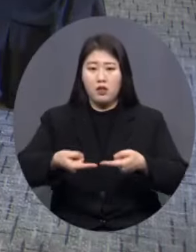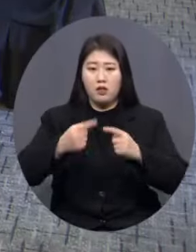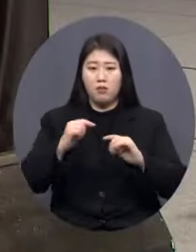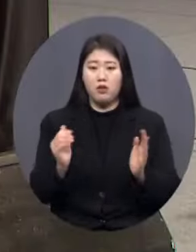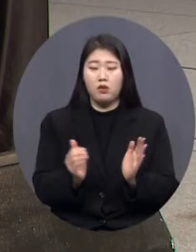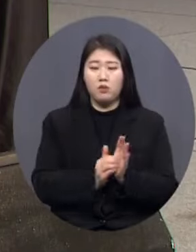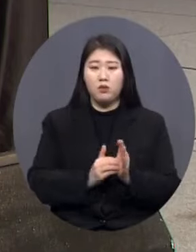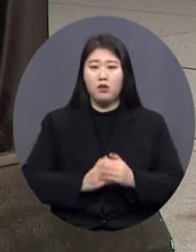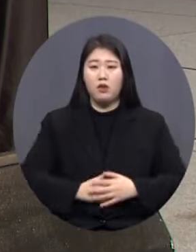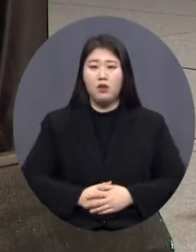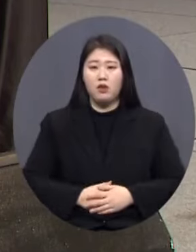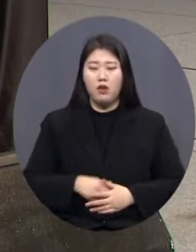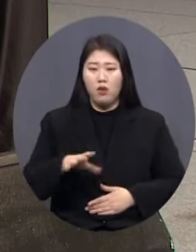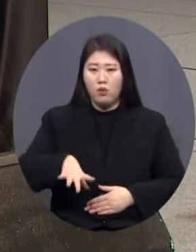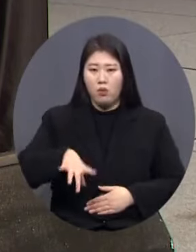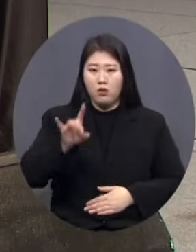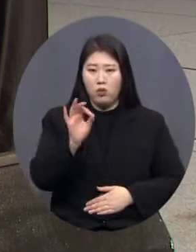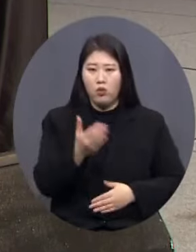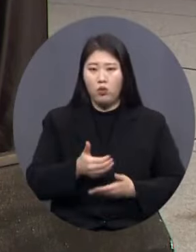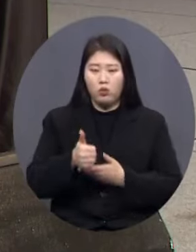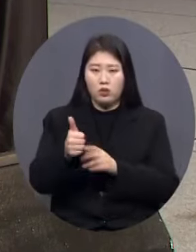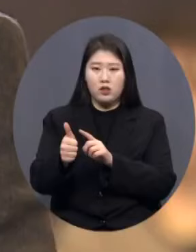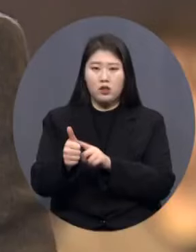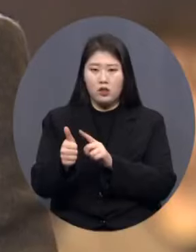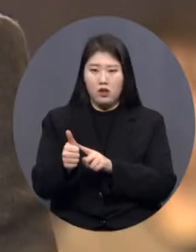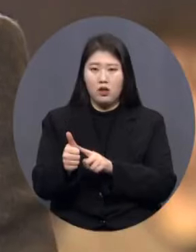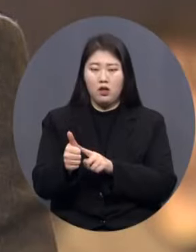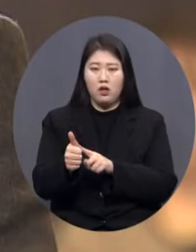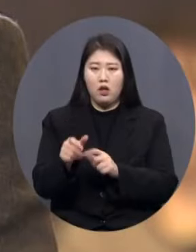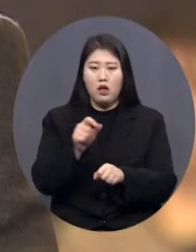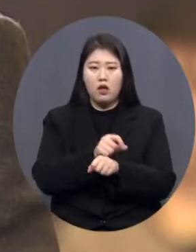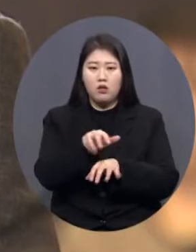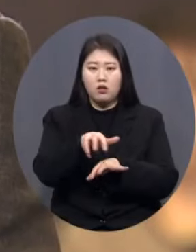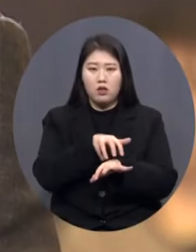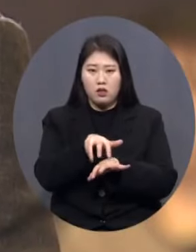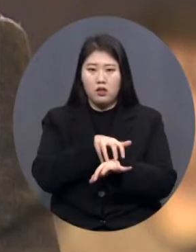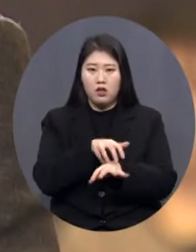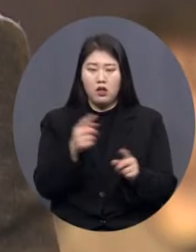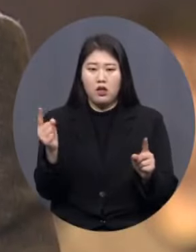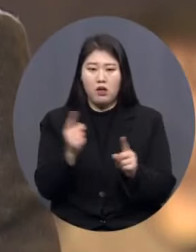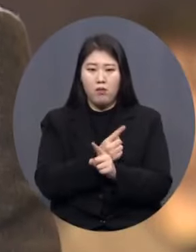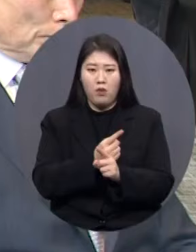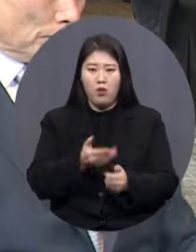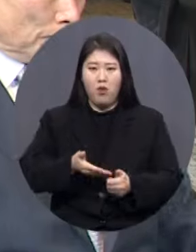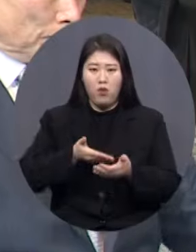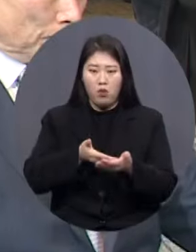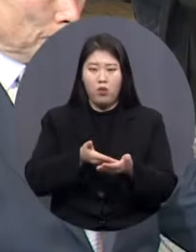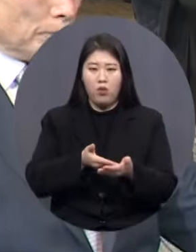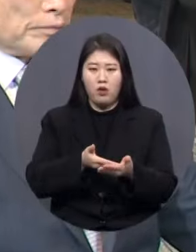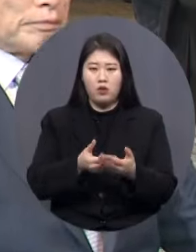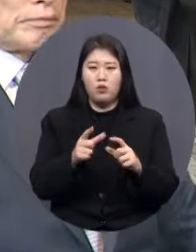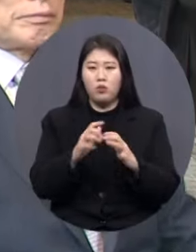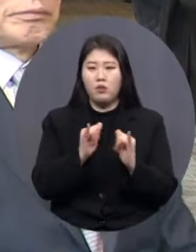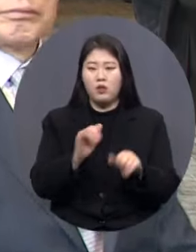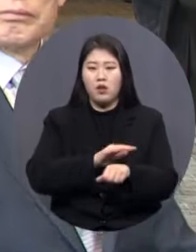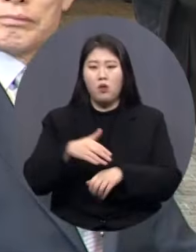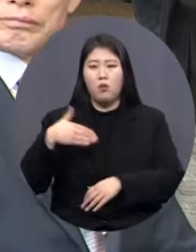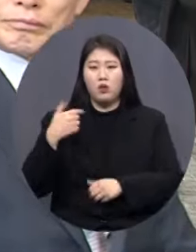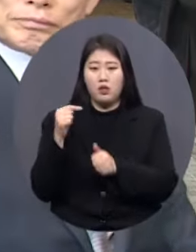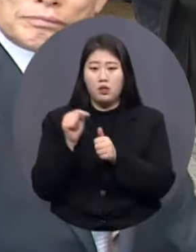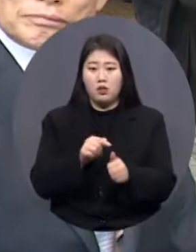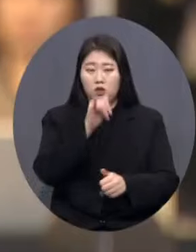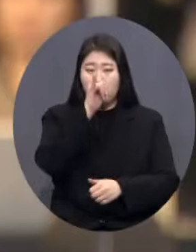참석했습니다. 먼저 오영훈 지사가 수용한 행정체제 개편 권고안을 도민들이 잘 알지 못한다는 지적이